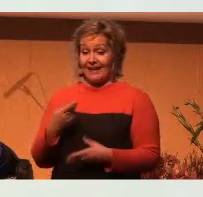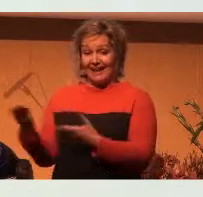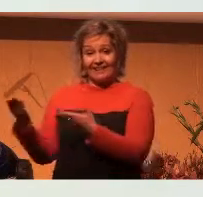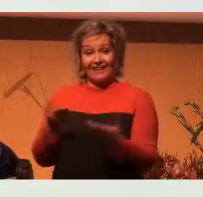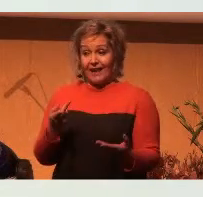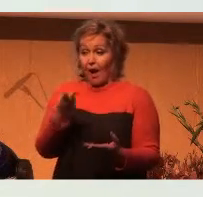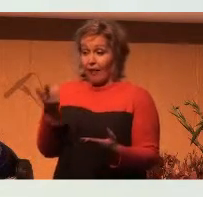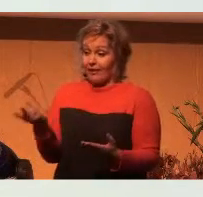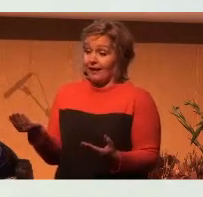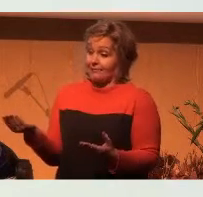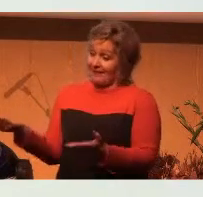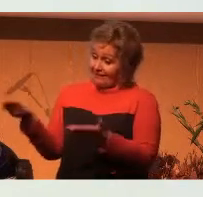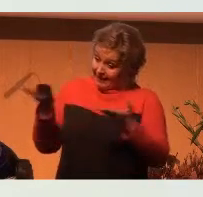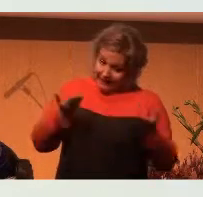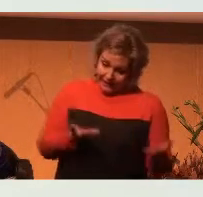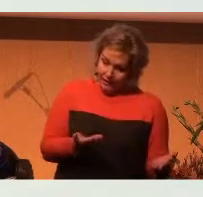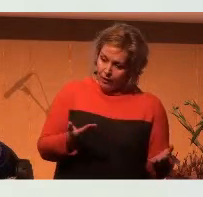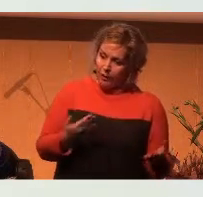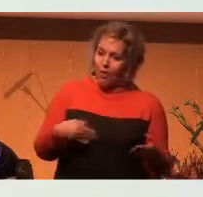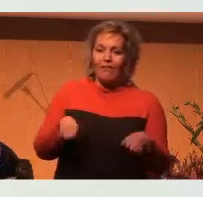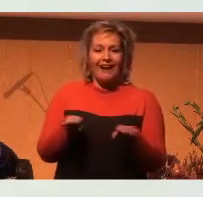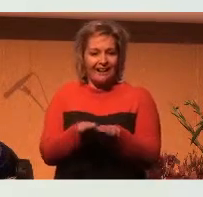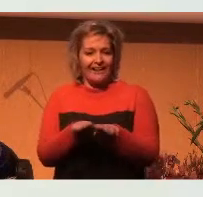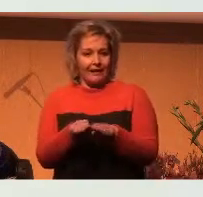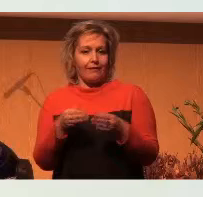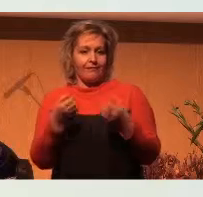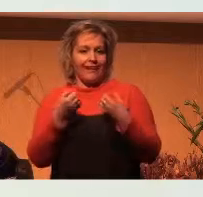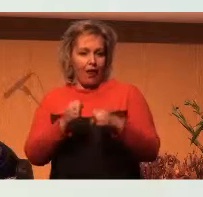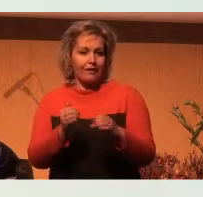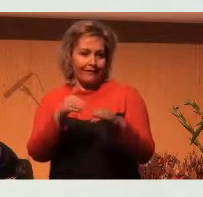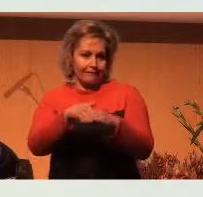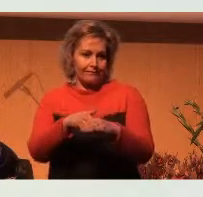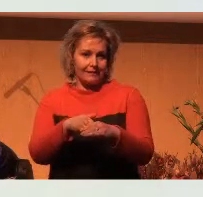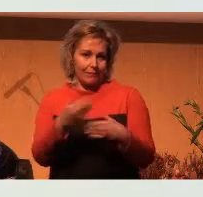inviterer andre inn og skal være like delaktige i prosessene.